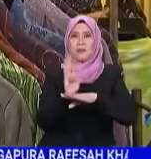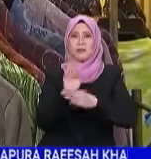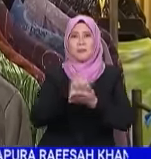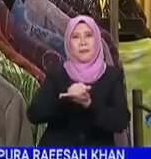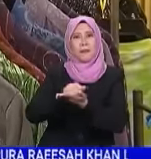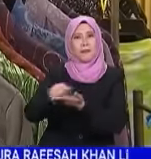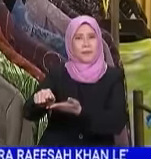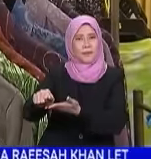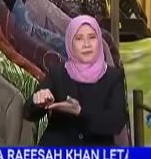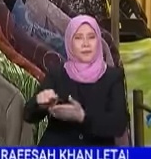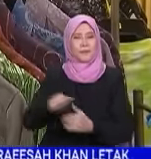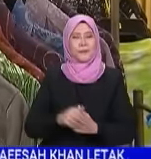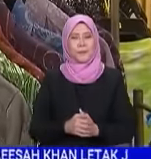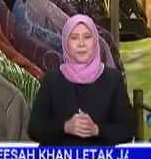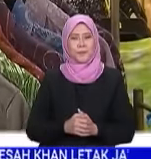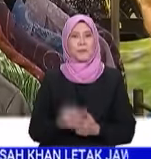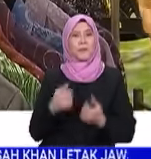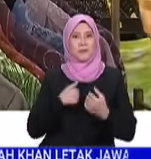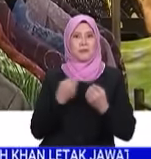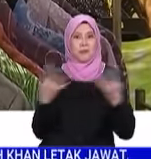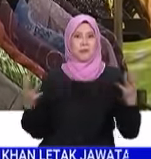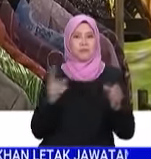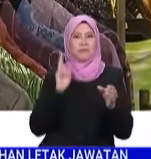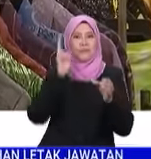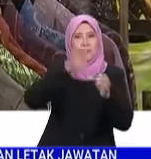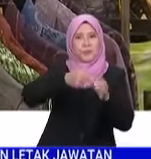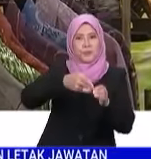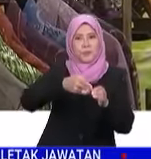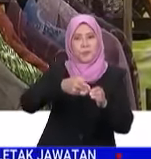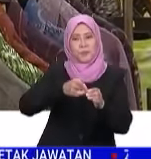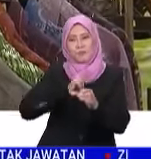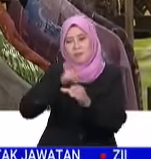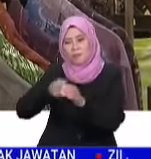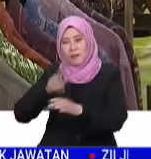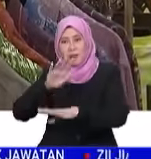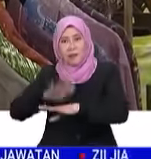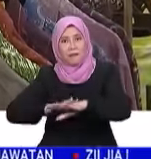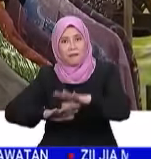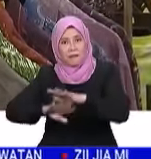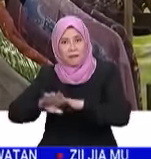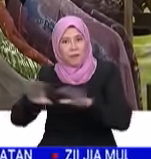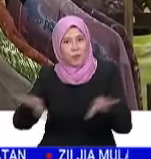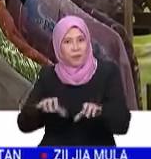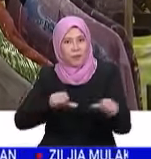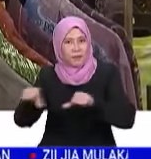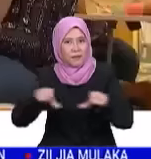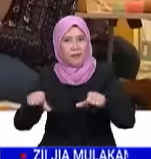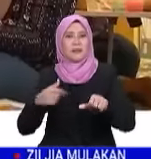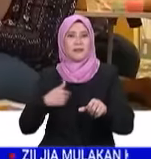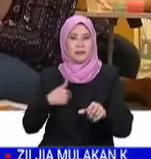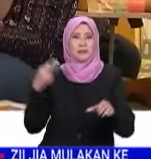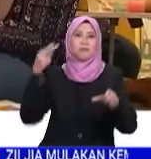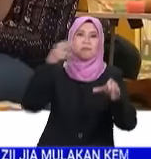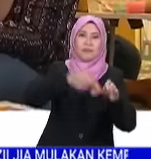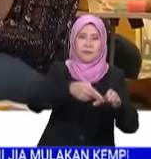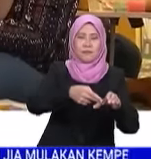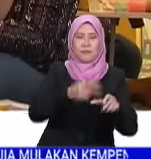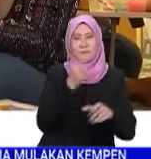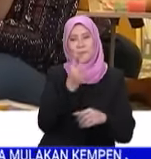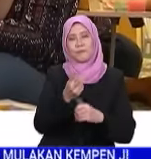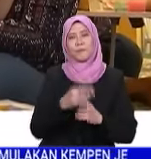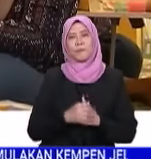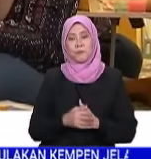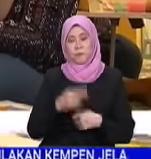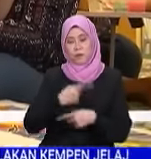lainah saya biasa menyertailah Apa keras tangan buat sem saya masukl selain